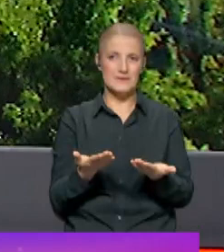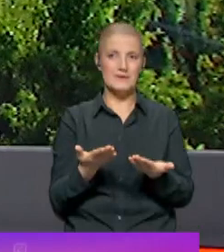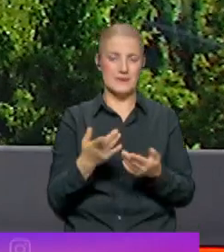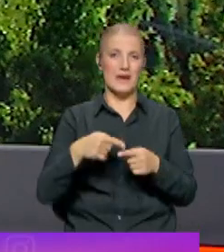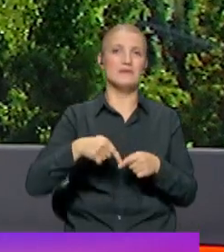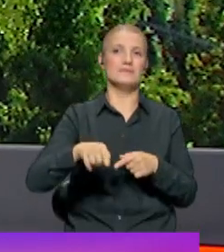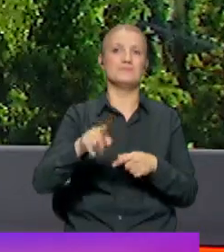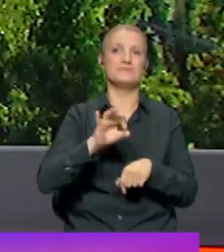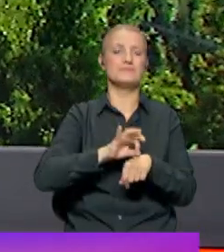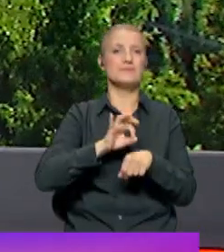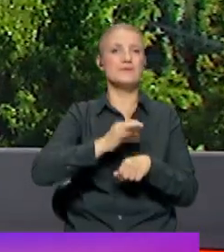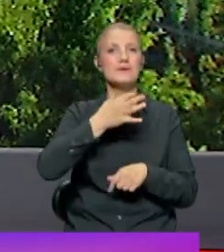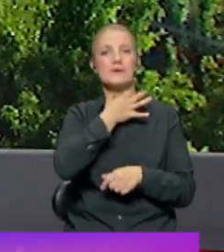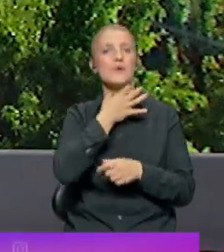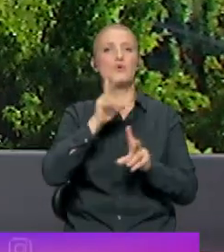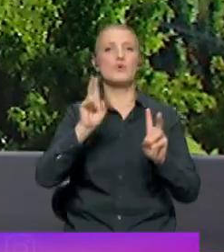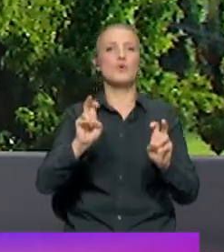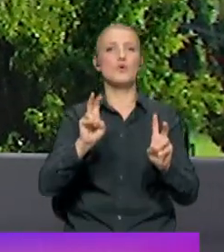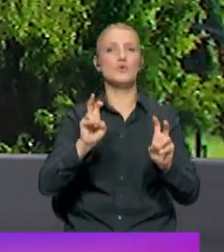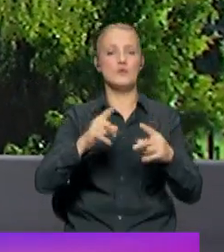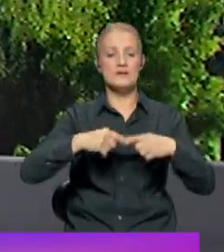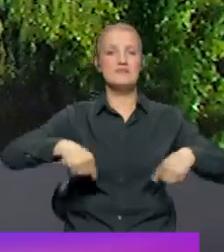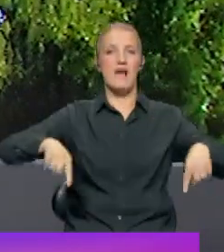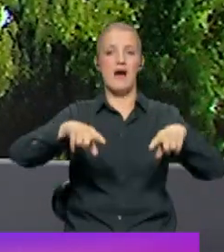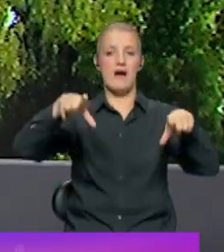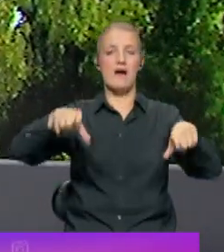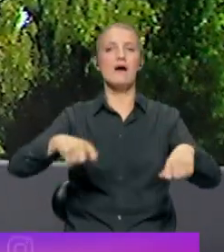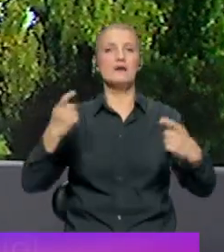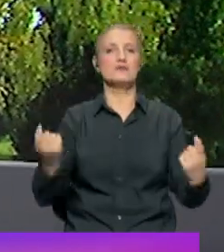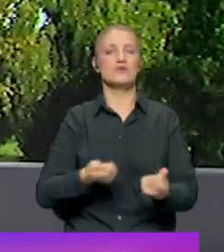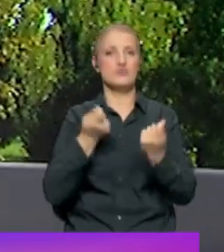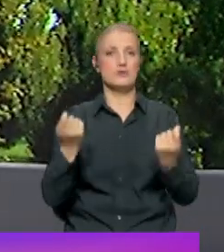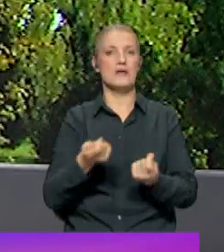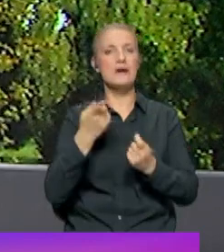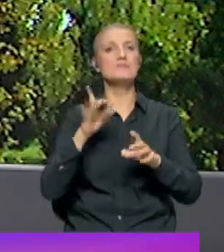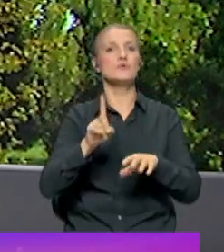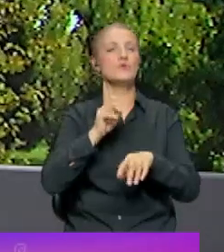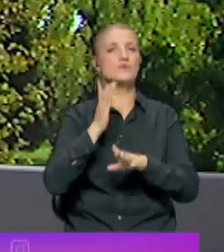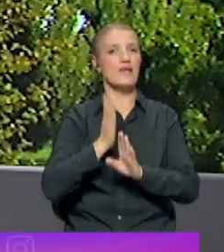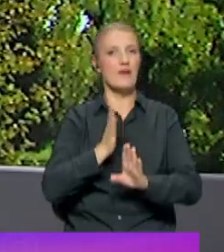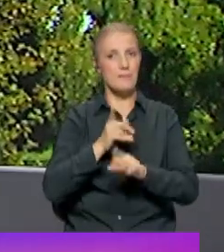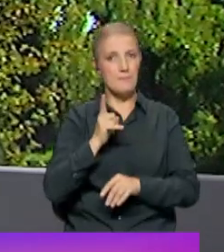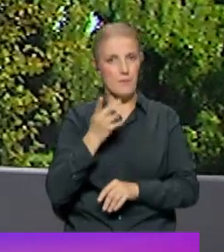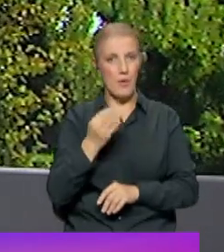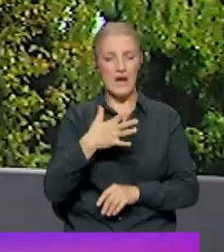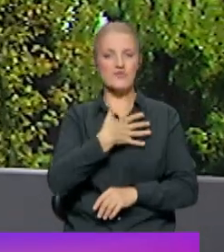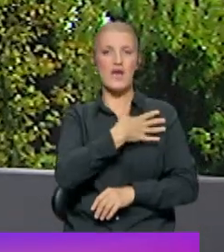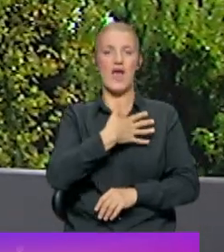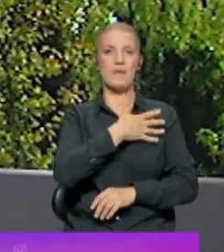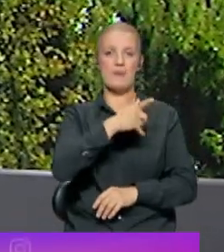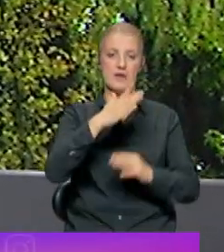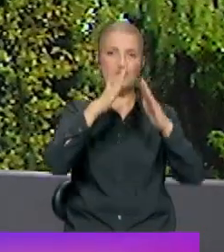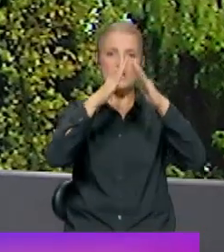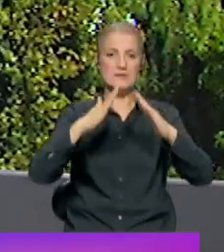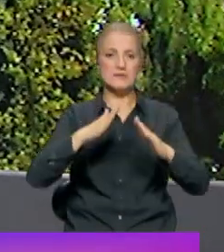dakikalarda yoksulluk konusundaki saha çalışmaları yıllardır devam eden ve bu anlamda Son zamanda CHP çatısı